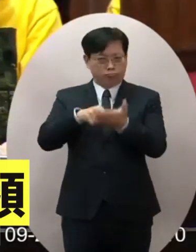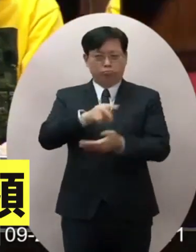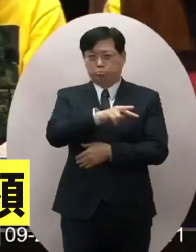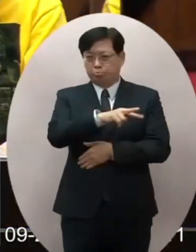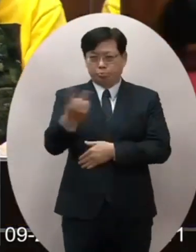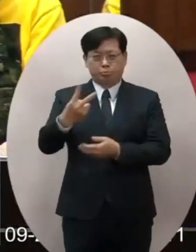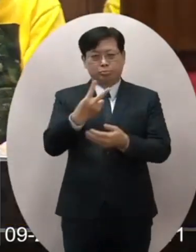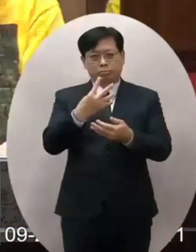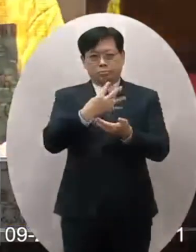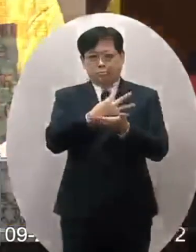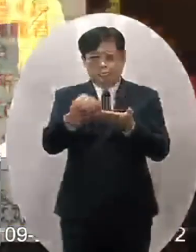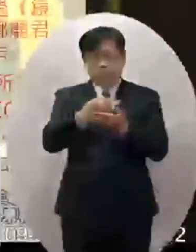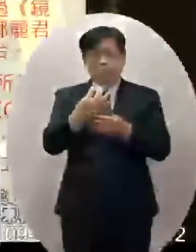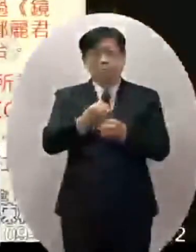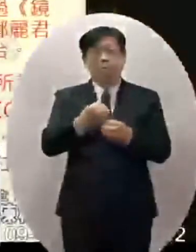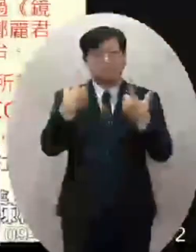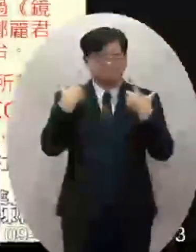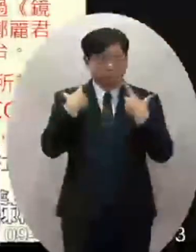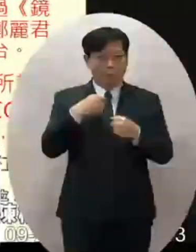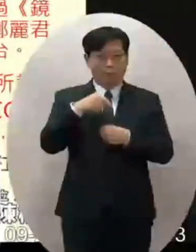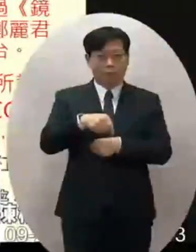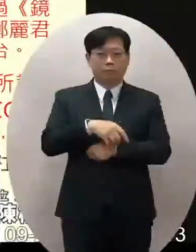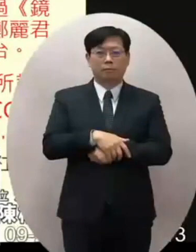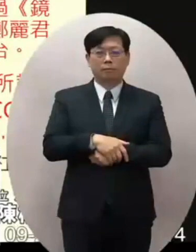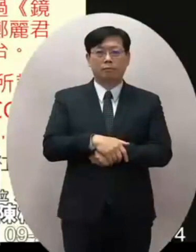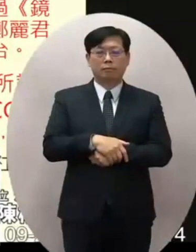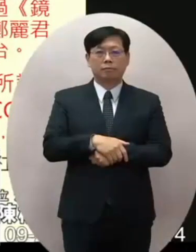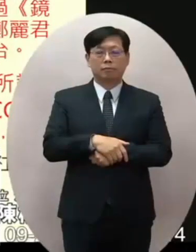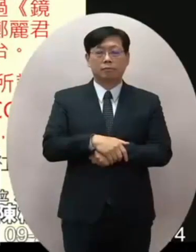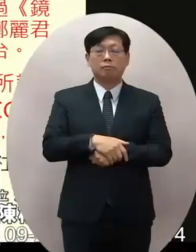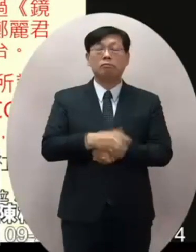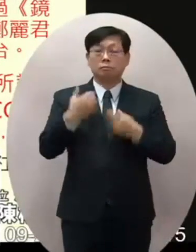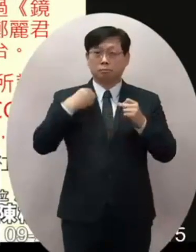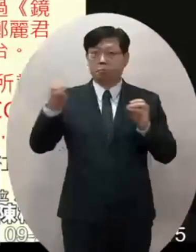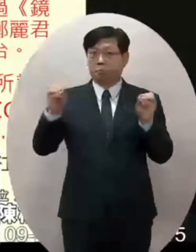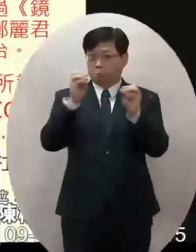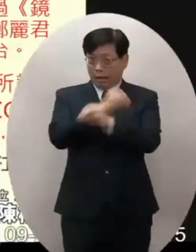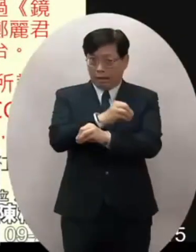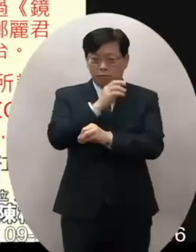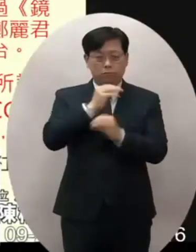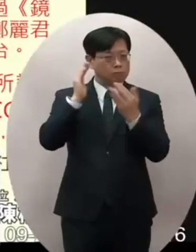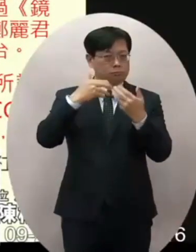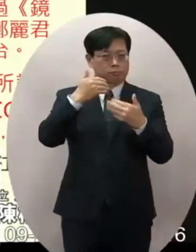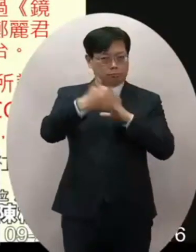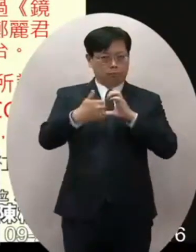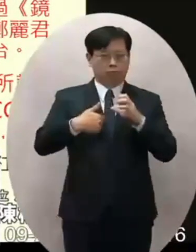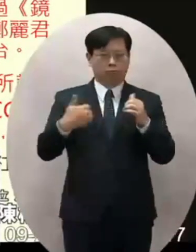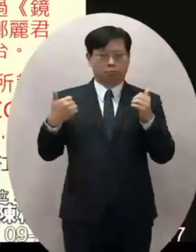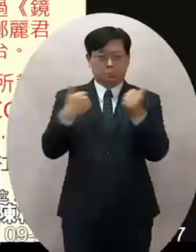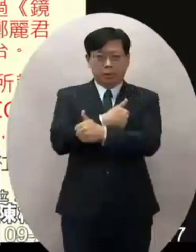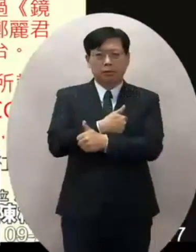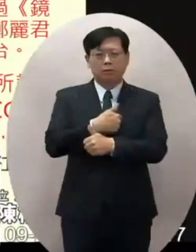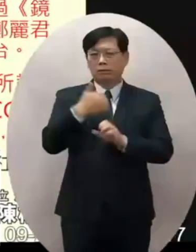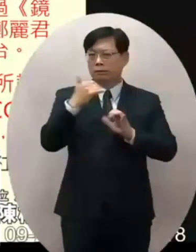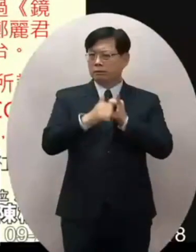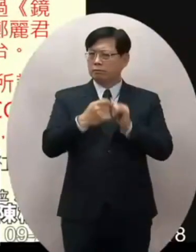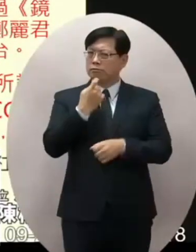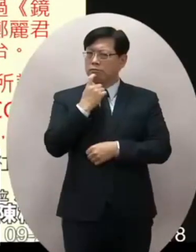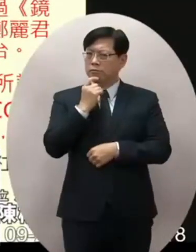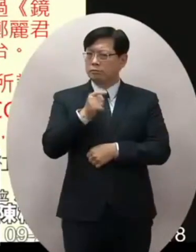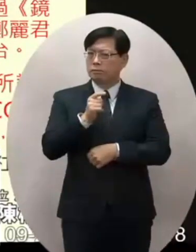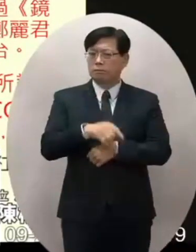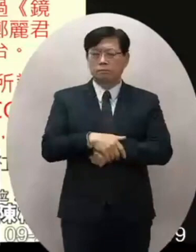移频，然后原频道计划由静电视取代，所以社会各界一直质